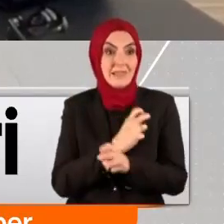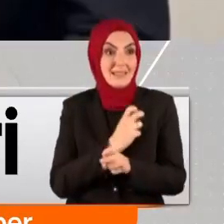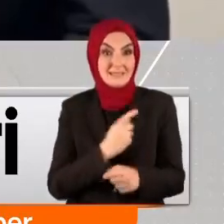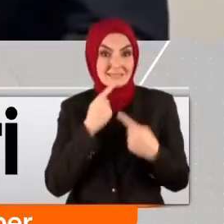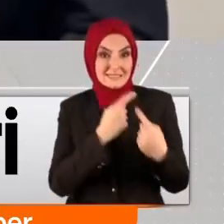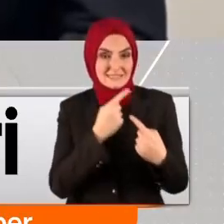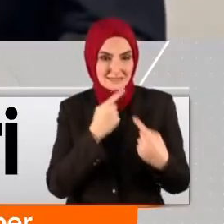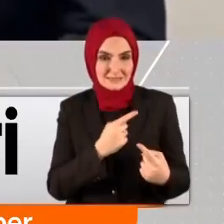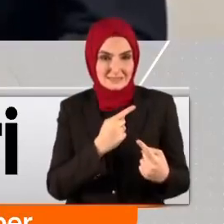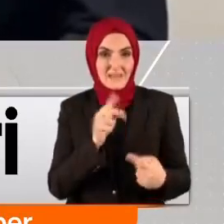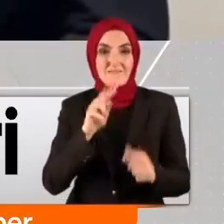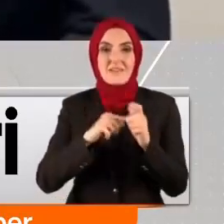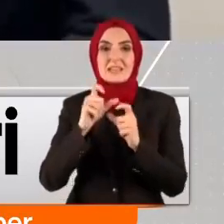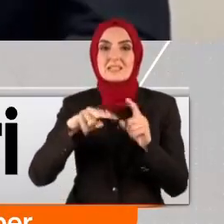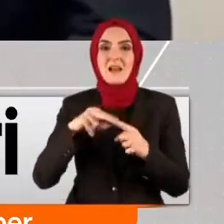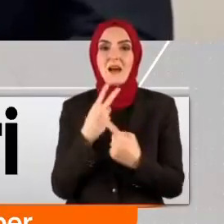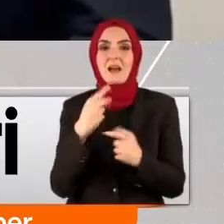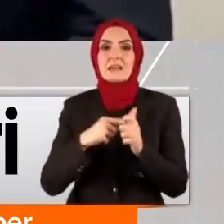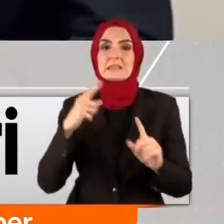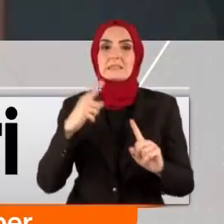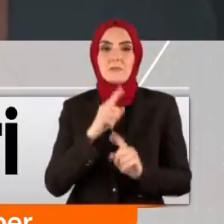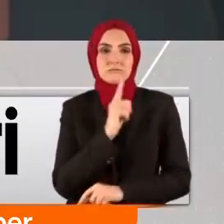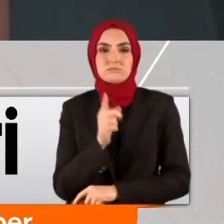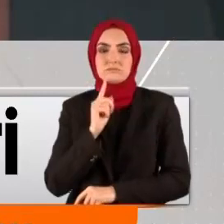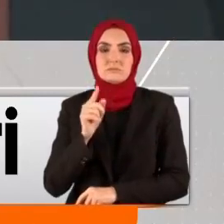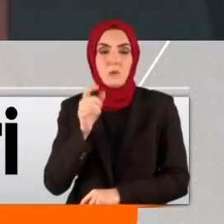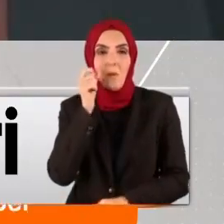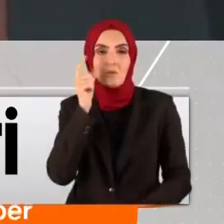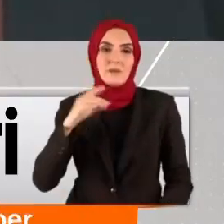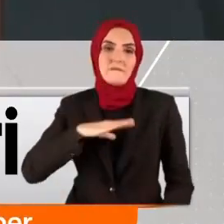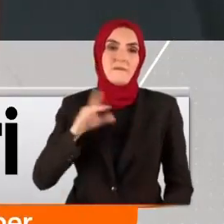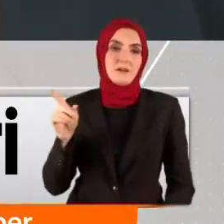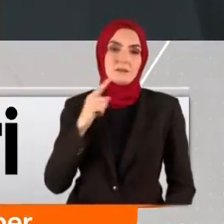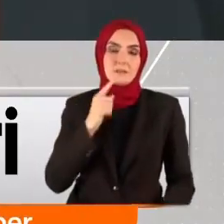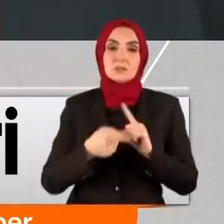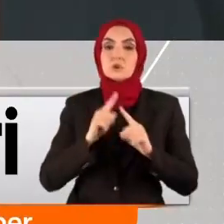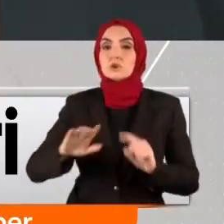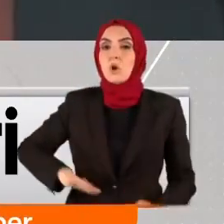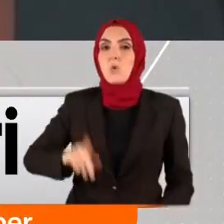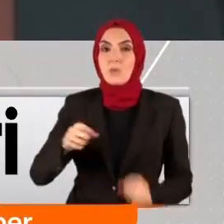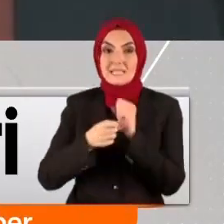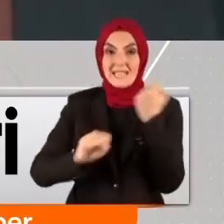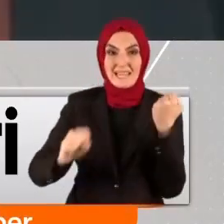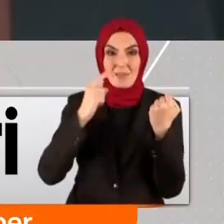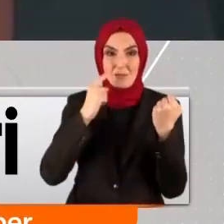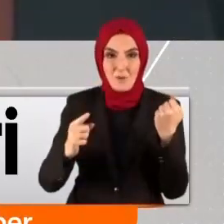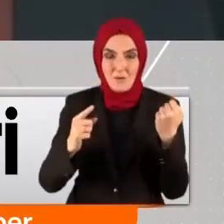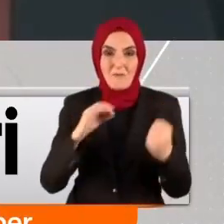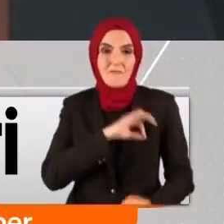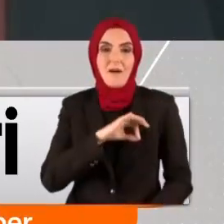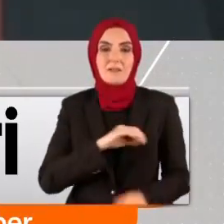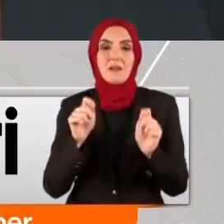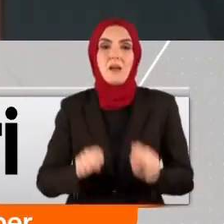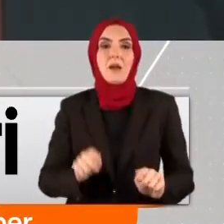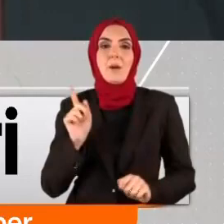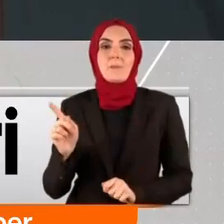ifadesidir. Demokrasiyle taban tabana zıt olan ifadeler. Sayın Kemal Kılıçdaroğlu gerginlikten beslenmektedir. Bürokratları tehdit etmek